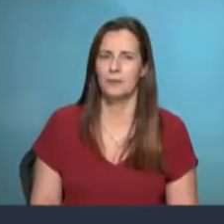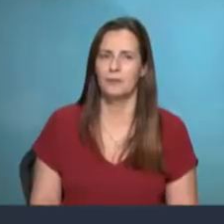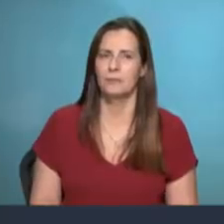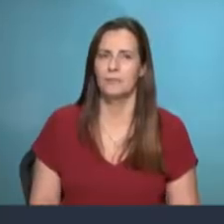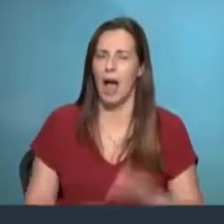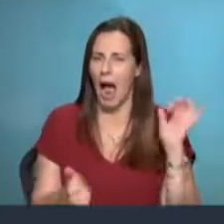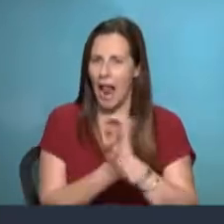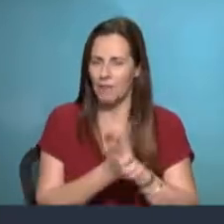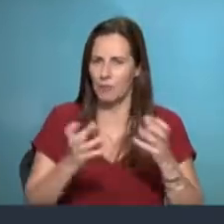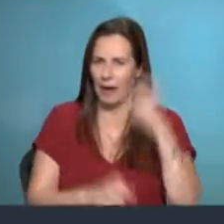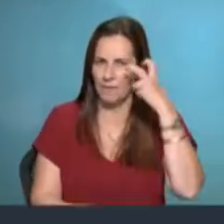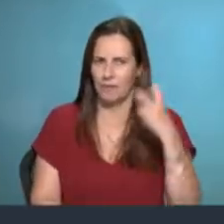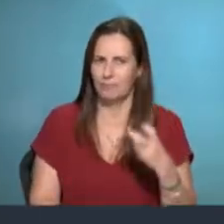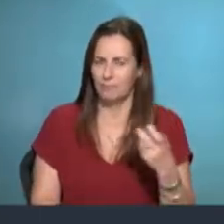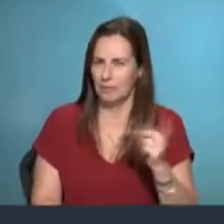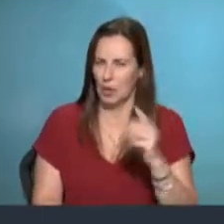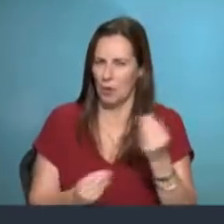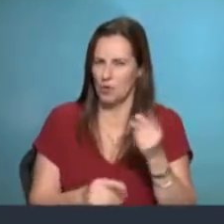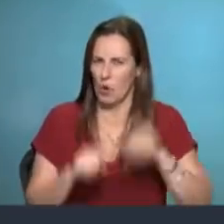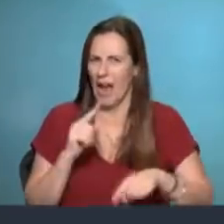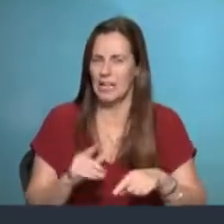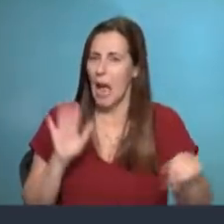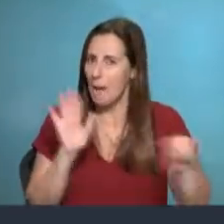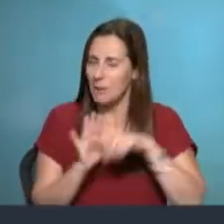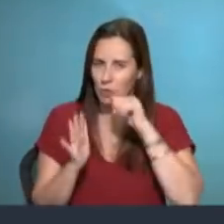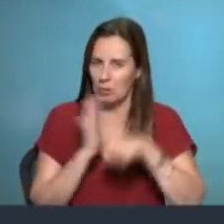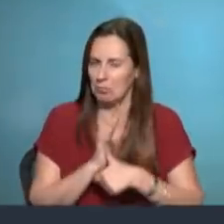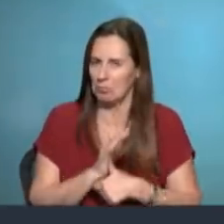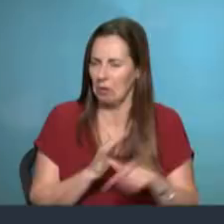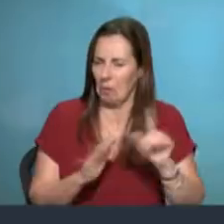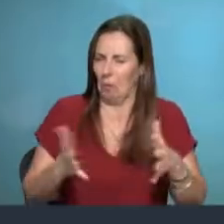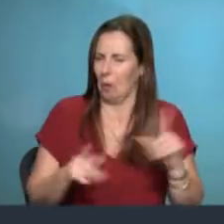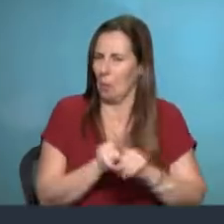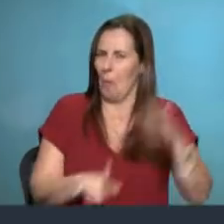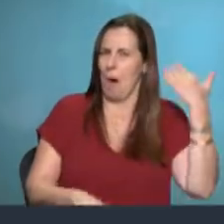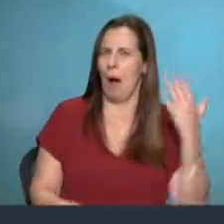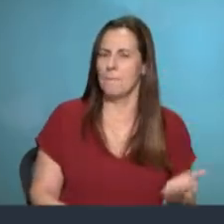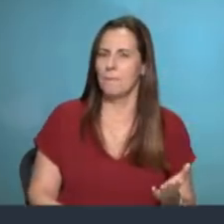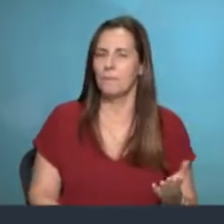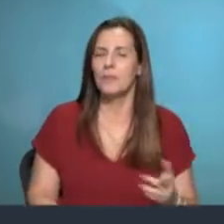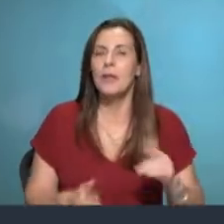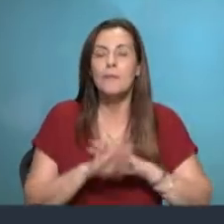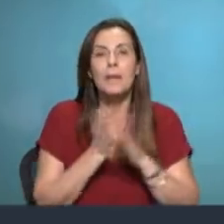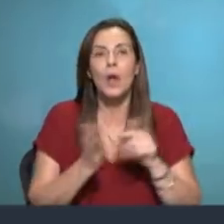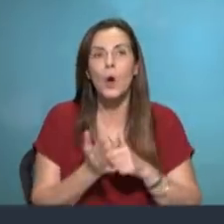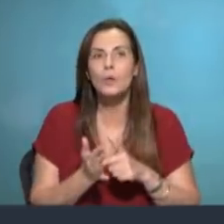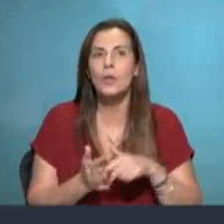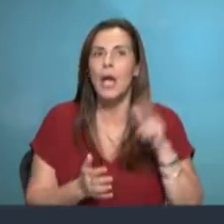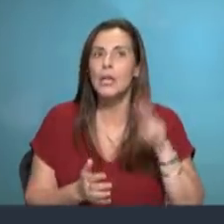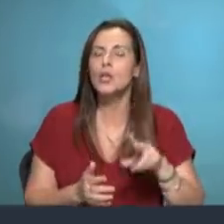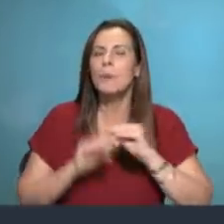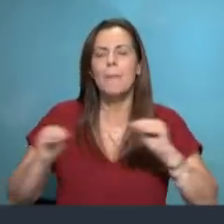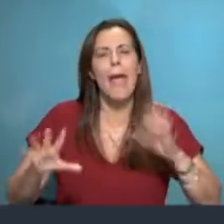הלוואות בחברה הערבית כבר אינן מילה גסה, המינוס בבנק אינו מרתיע כמו בעבר, ועל רקע כל אלה יש מי